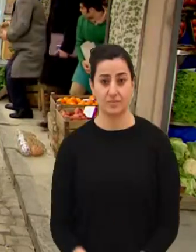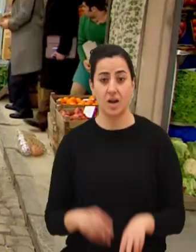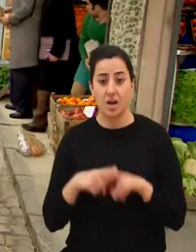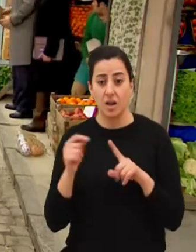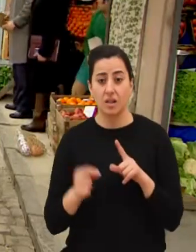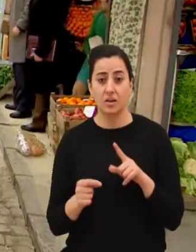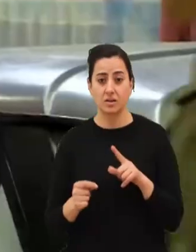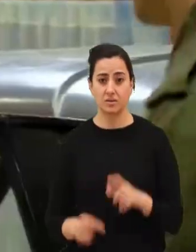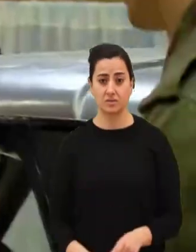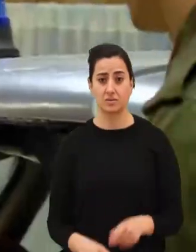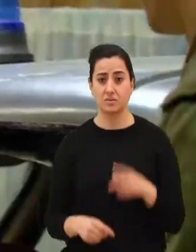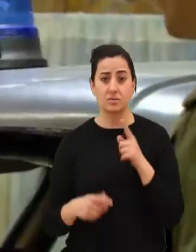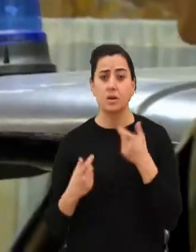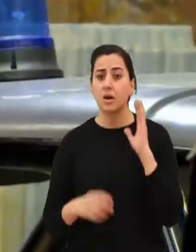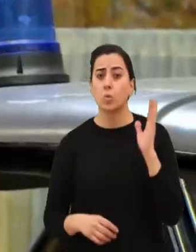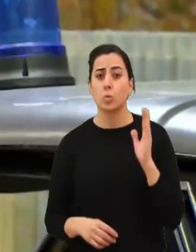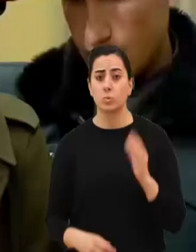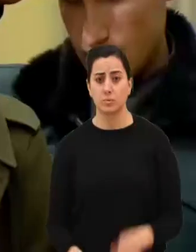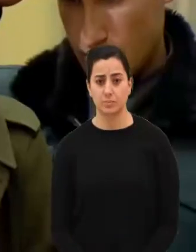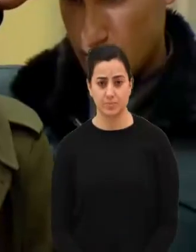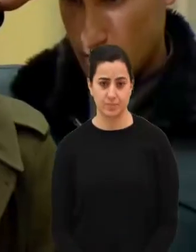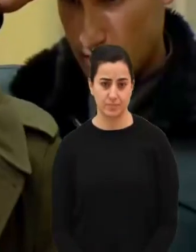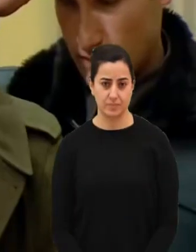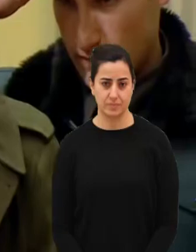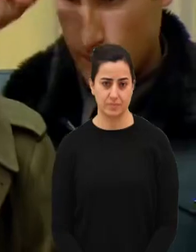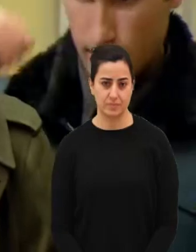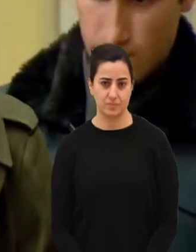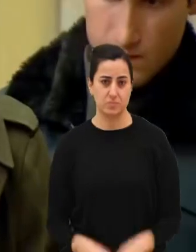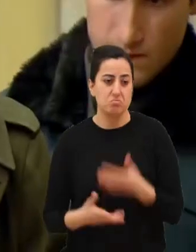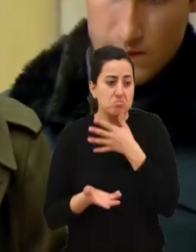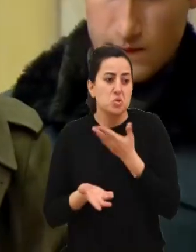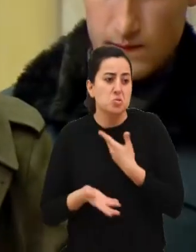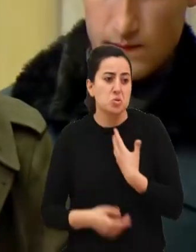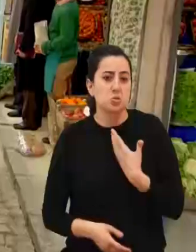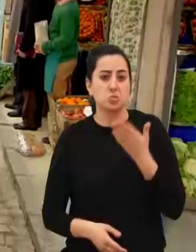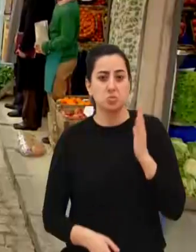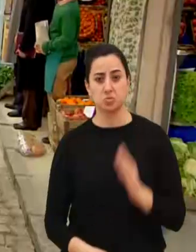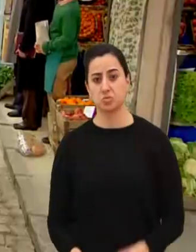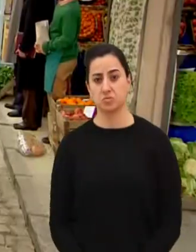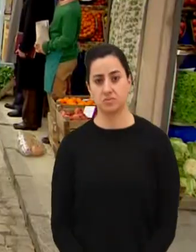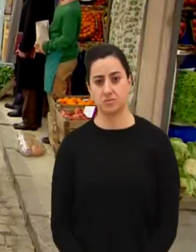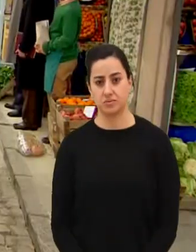Ali, nereye götürüyorlar seni böyle? Bilmiyorum Dilek.